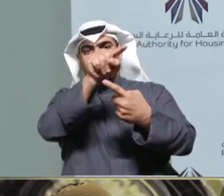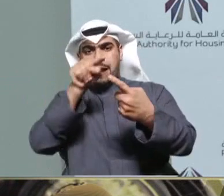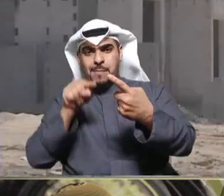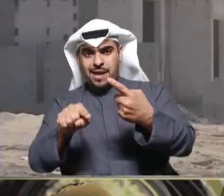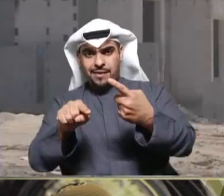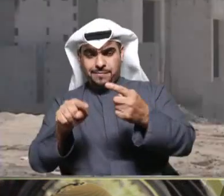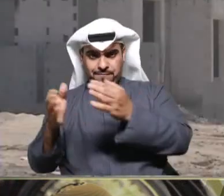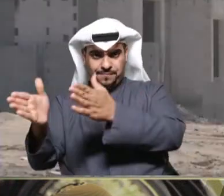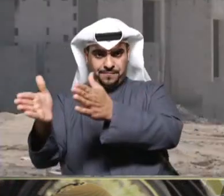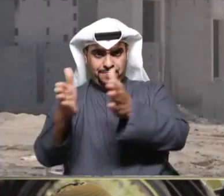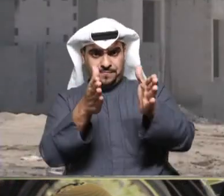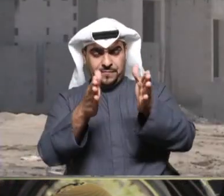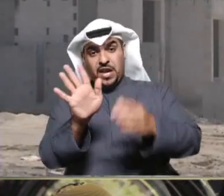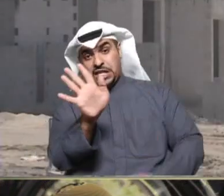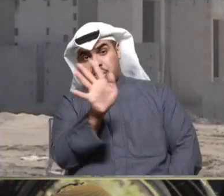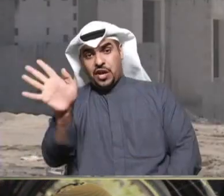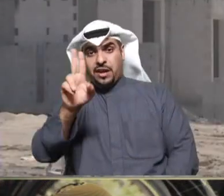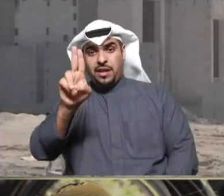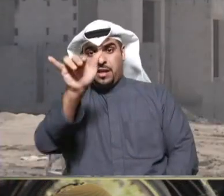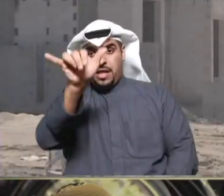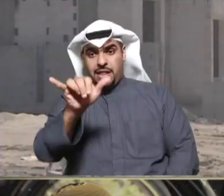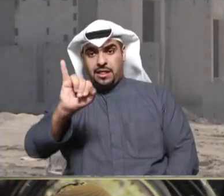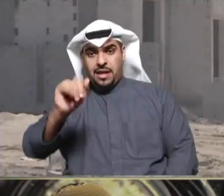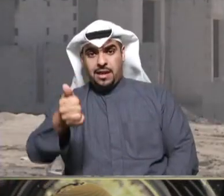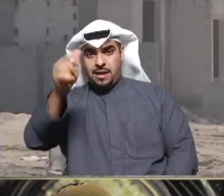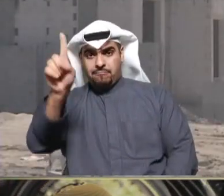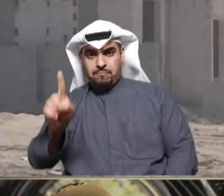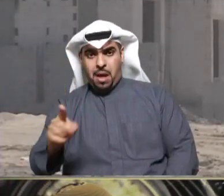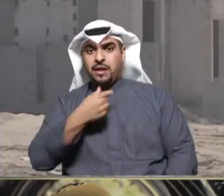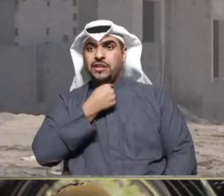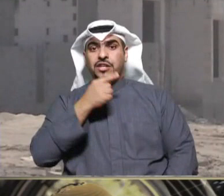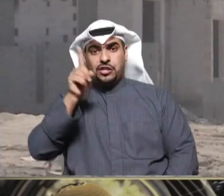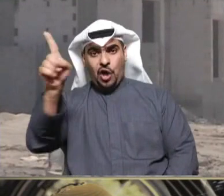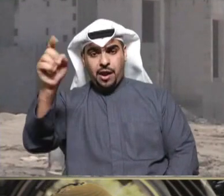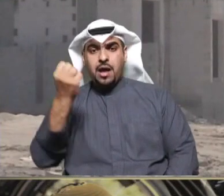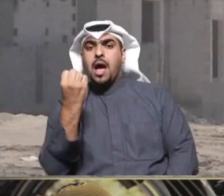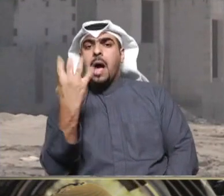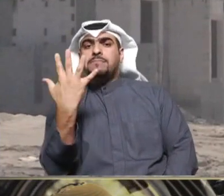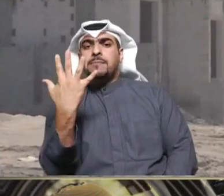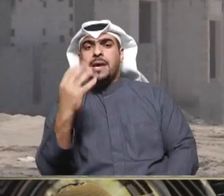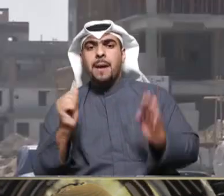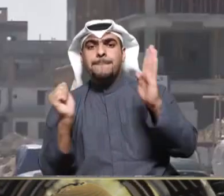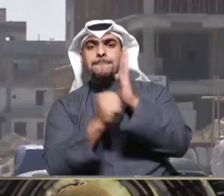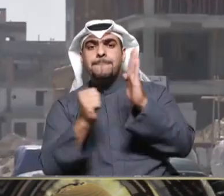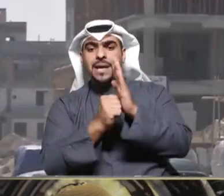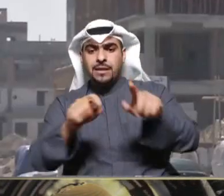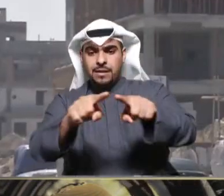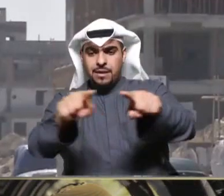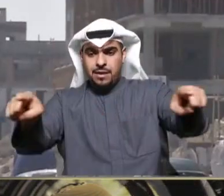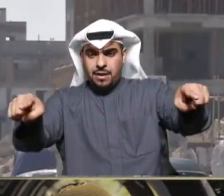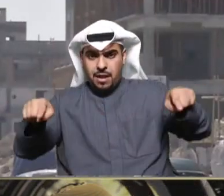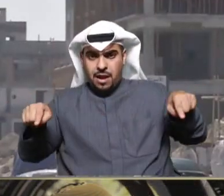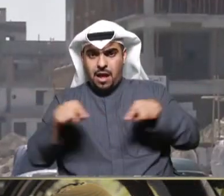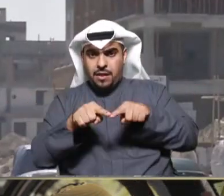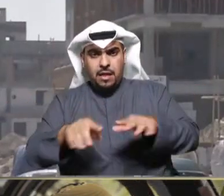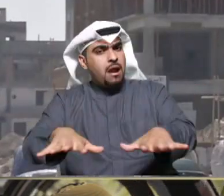28.74. ومشروع شرق تيماء اللي يضم 509 بيت، نسبة الإنجاز